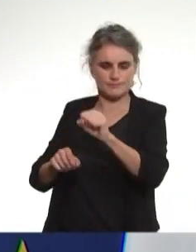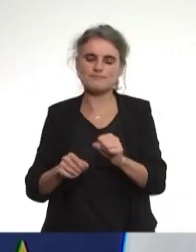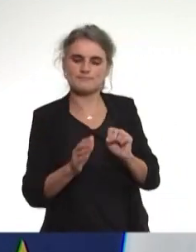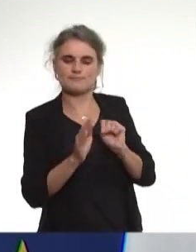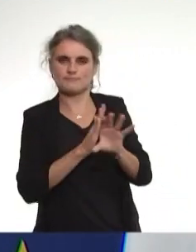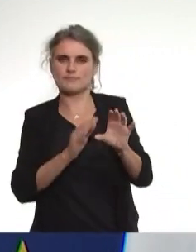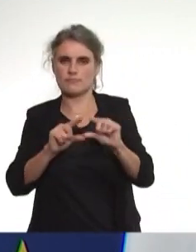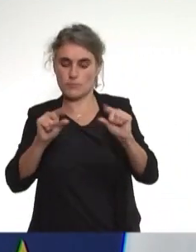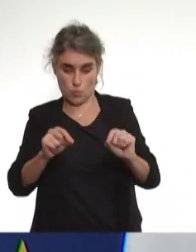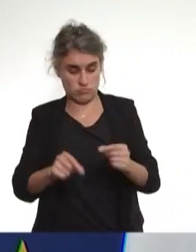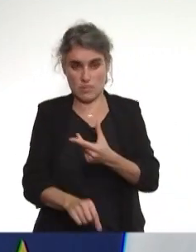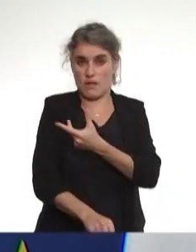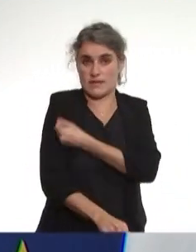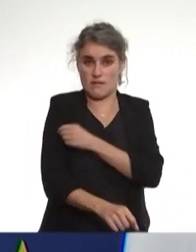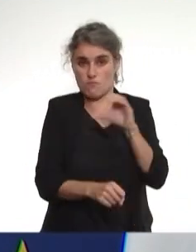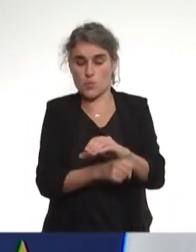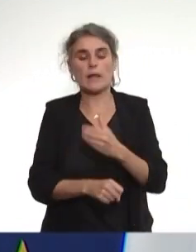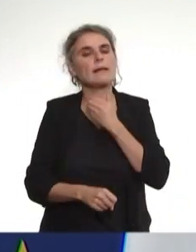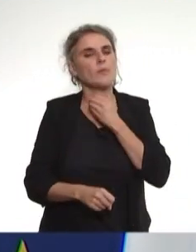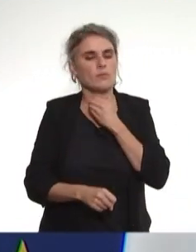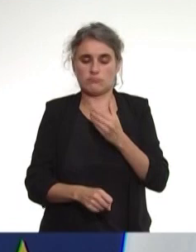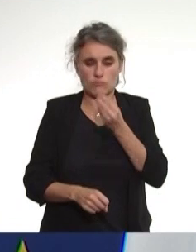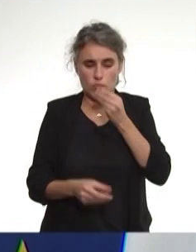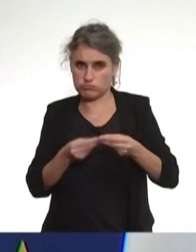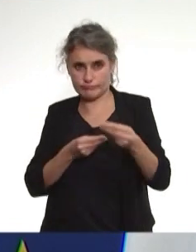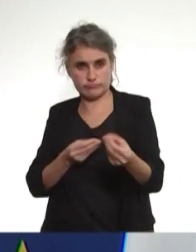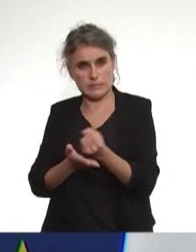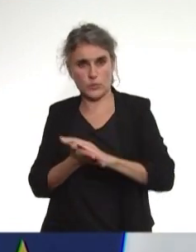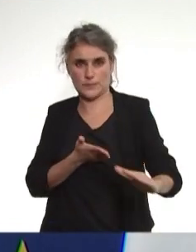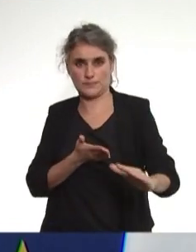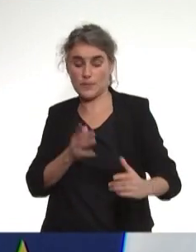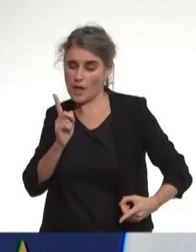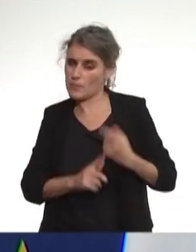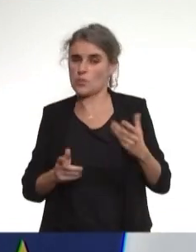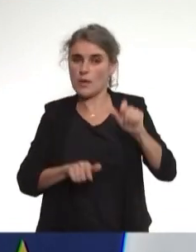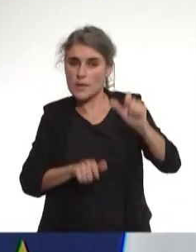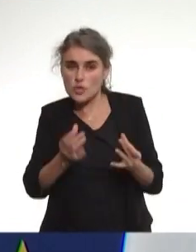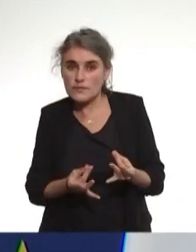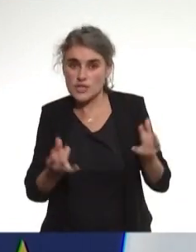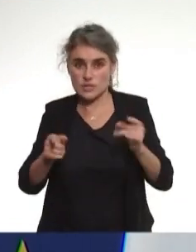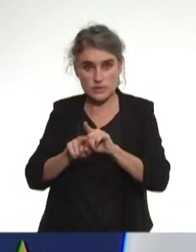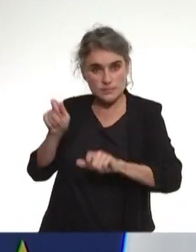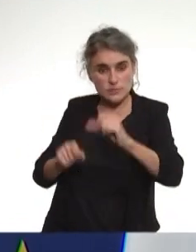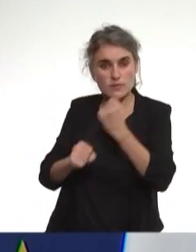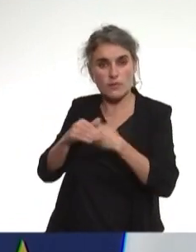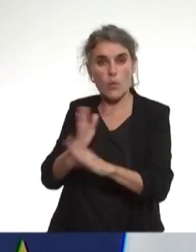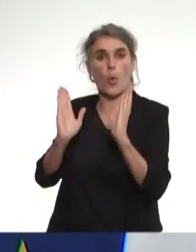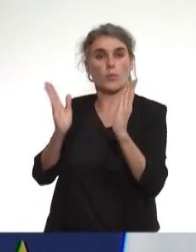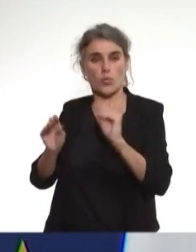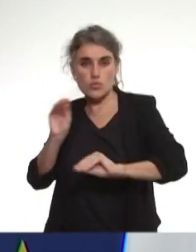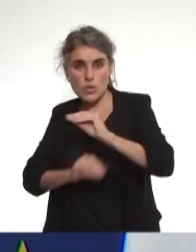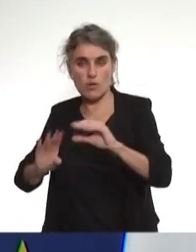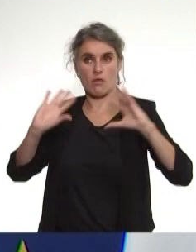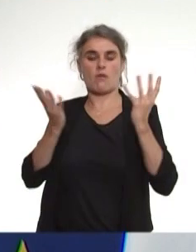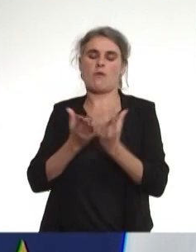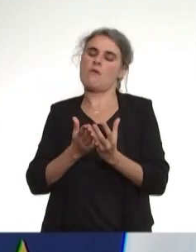gratuitement du vaccin contre la grippe nous voulons qu'un maximum de personnes de ces publics vulnérables et de ses soignants bénéficie la vaccination avec une